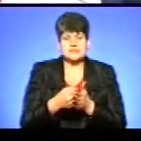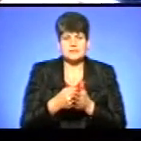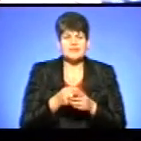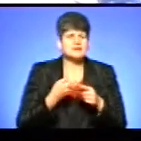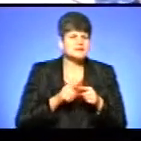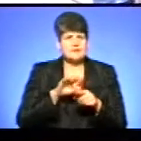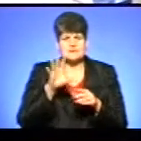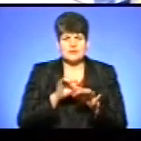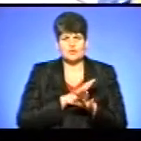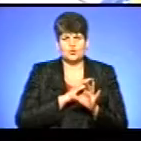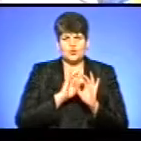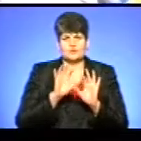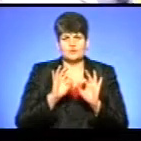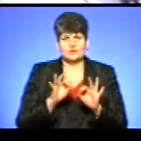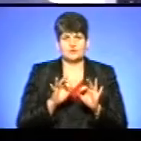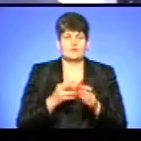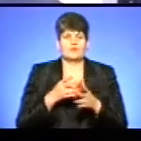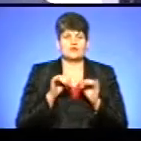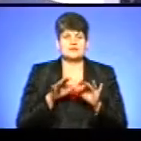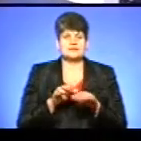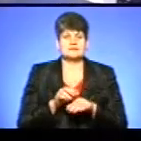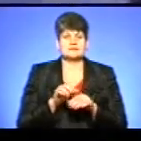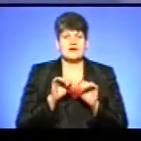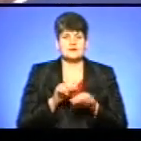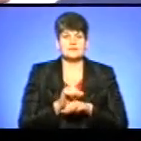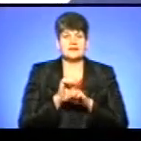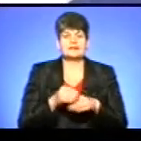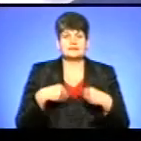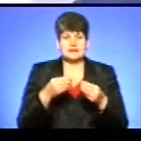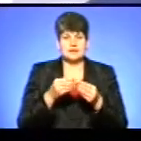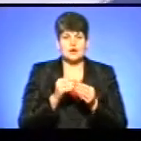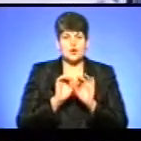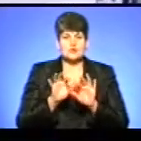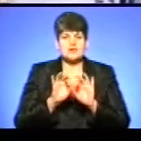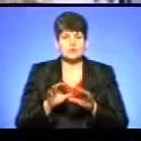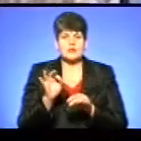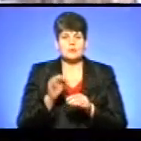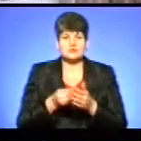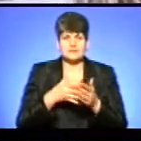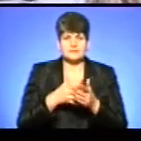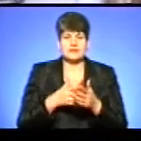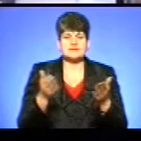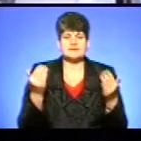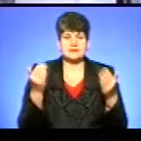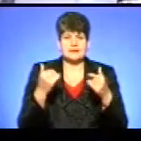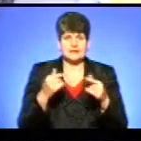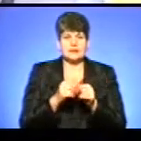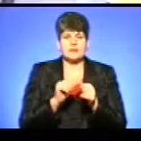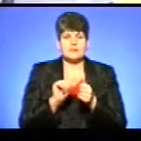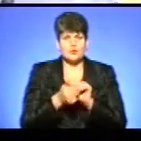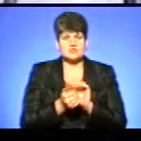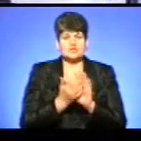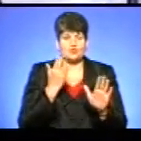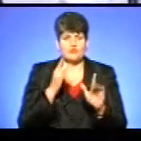було озвучено в процесі акції протесту. Надати розрахунки по тарифах, скликати позачергову сесію міської ради,